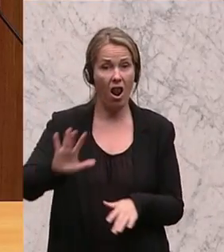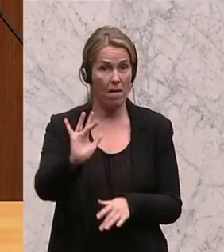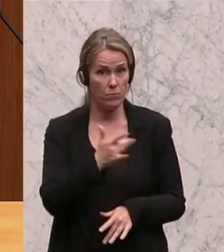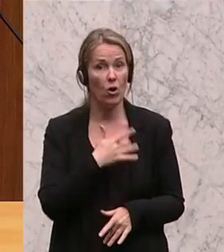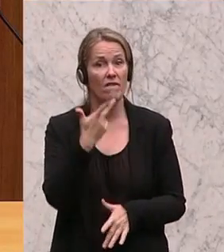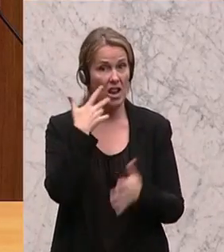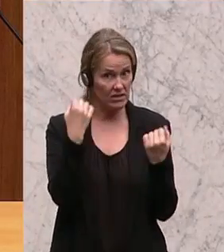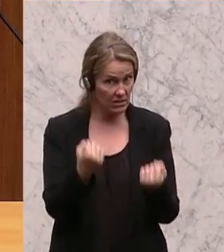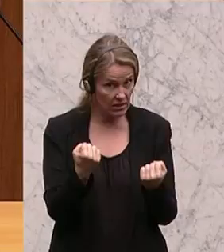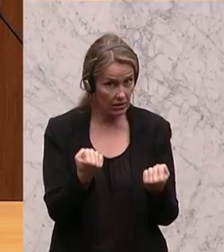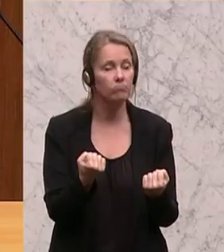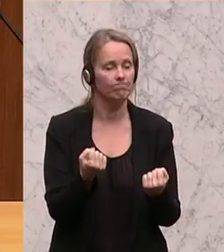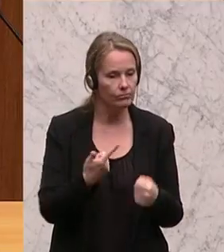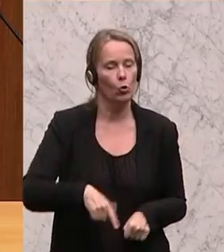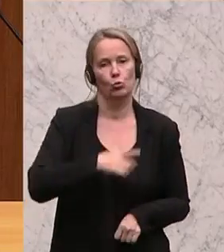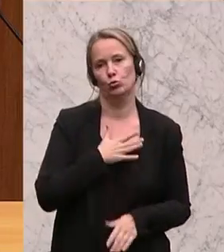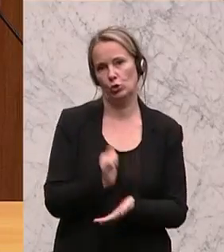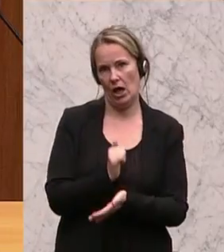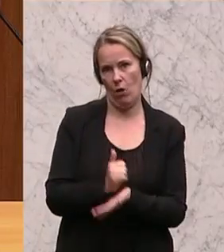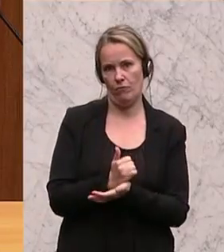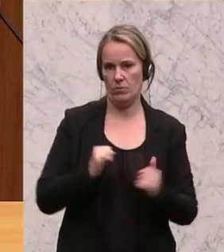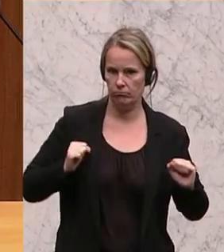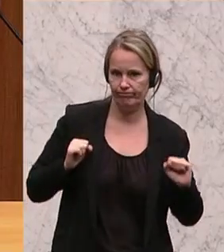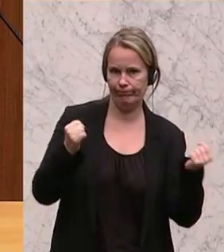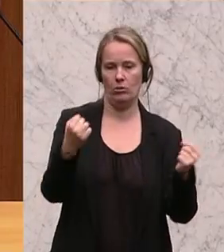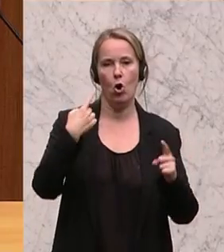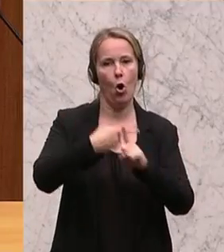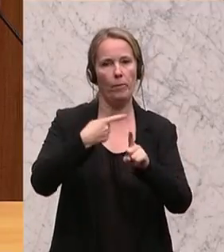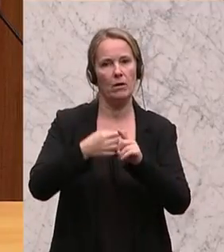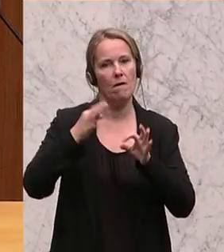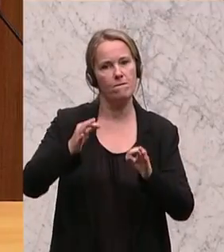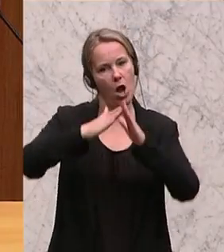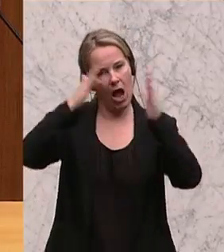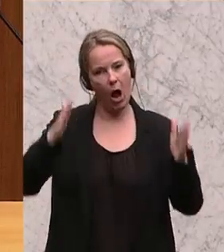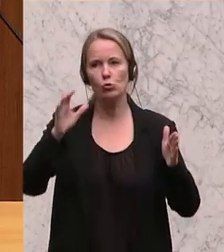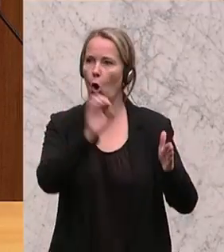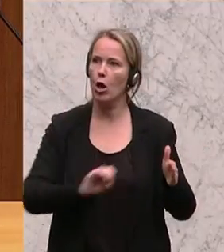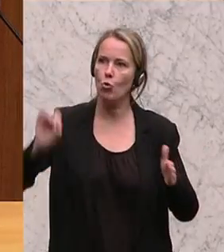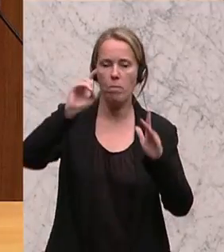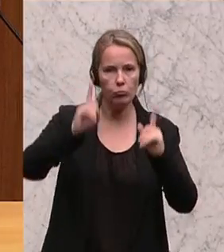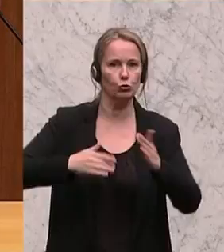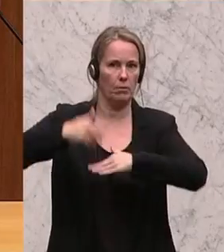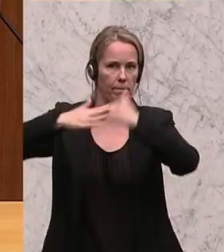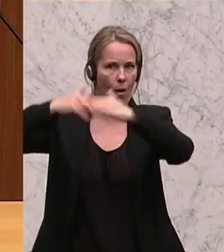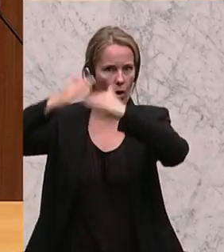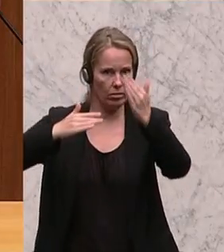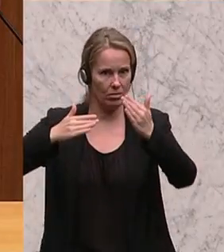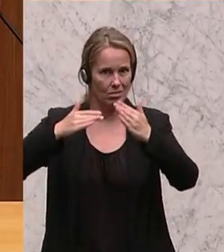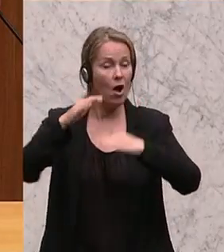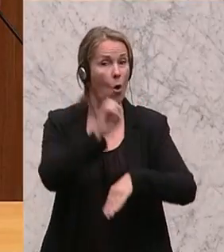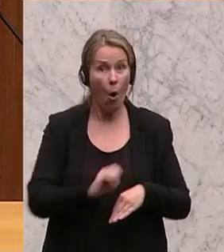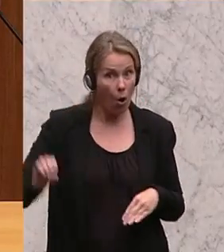wollen, dann bleibt es unsere Aufgabe, mit Engagement und Optimismus für den Bau des Hauses Europa einzutreten. Denn Europa,